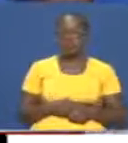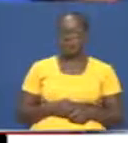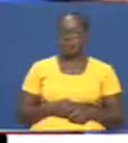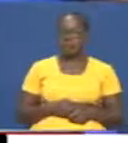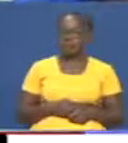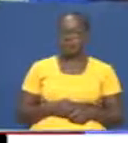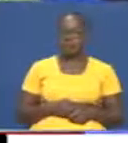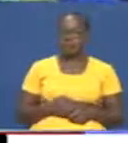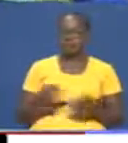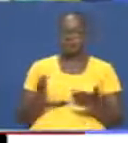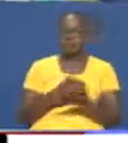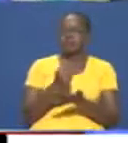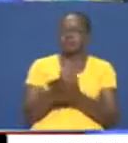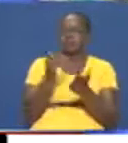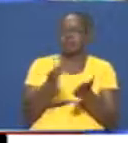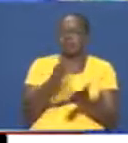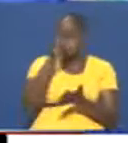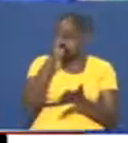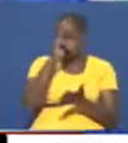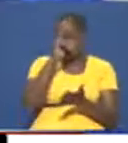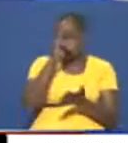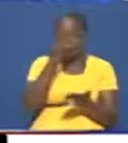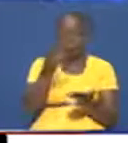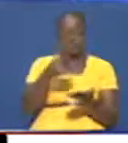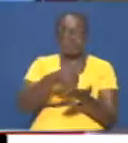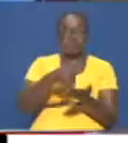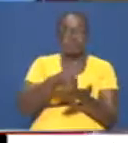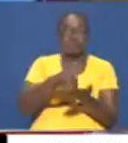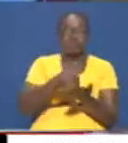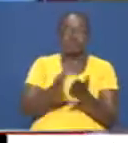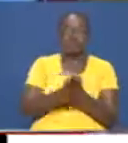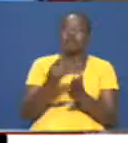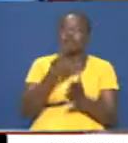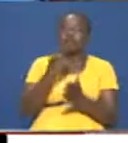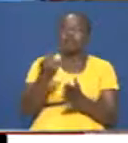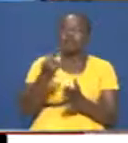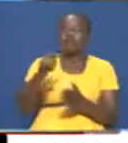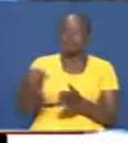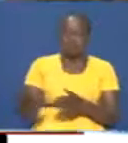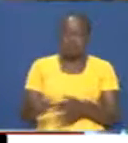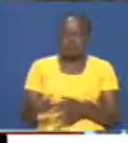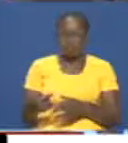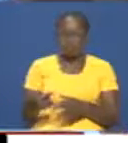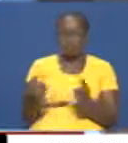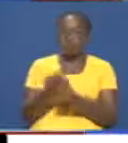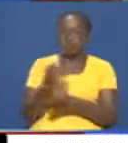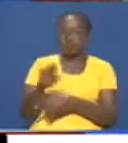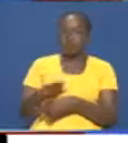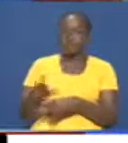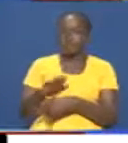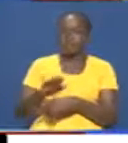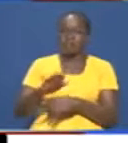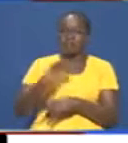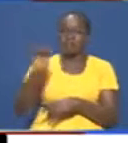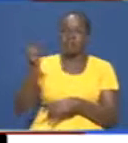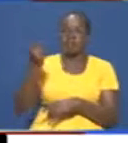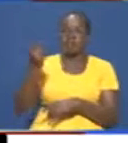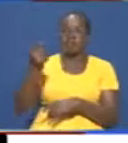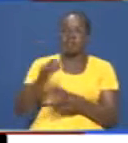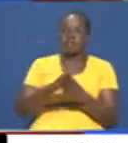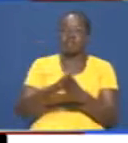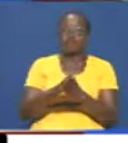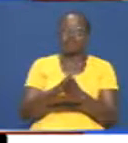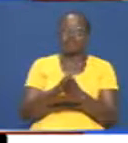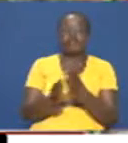Baadhi ya maafisa wa polisi kati ya wale 100,000 wanaohudumu katika maeneo mbalimbali humu nchini wamepokea huduma